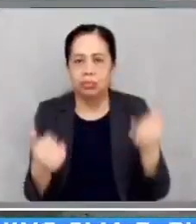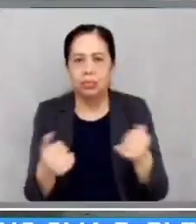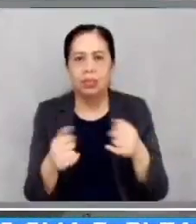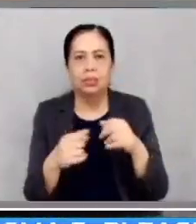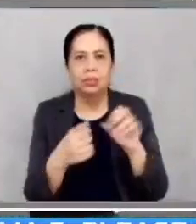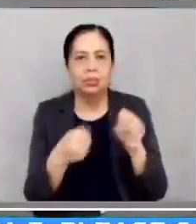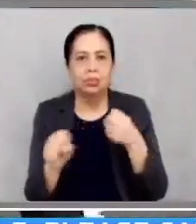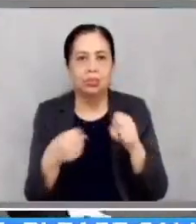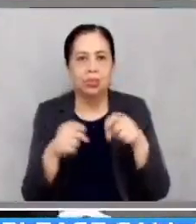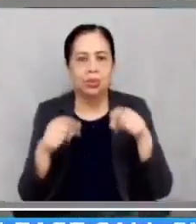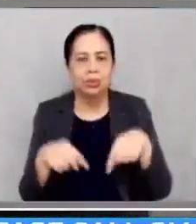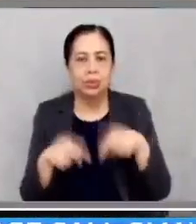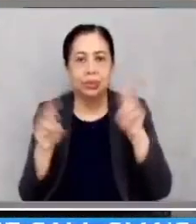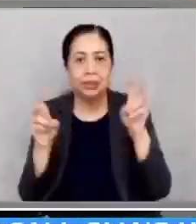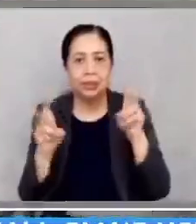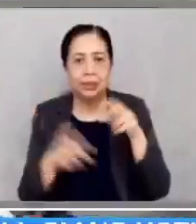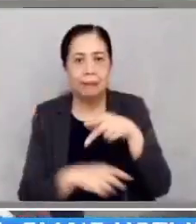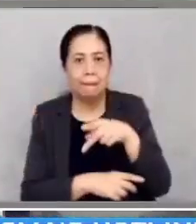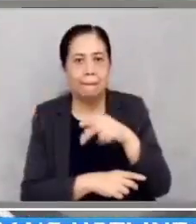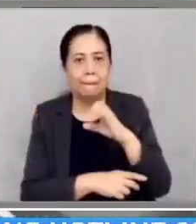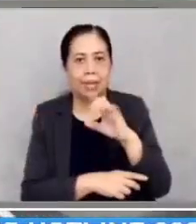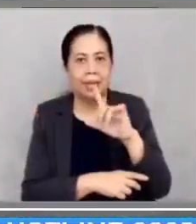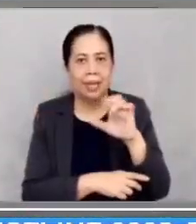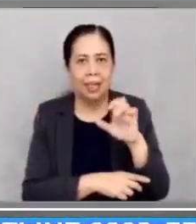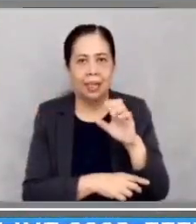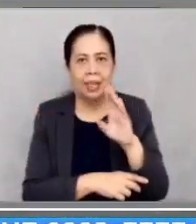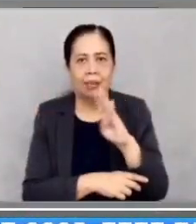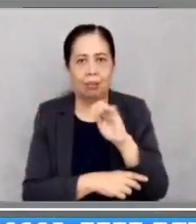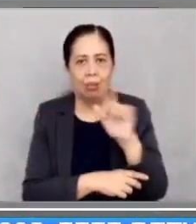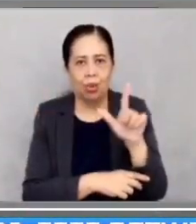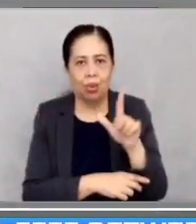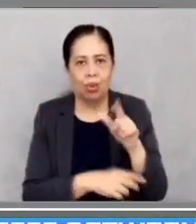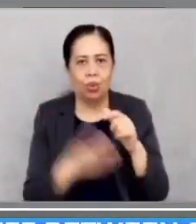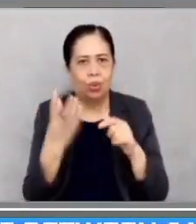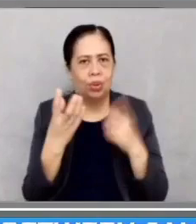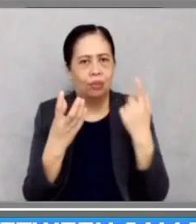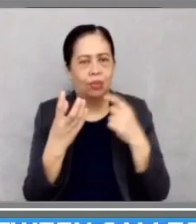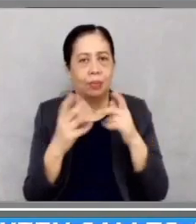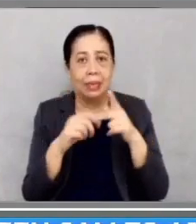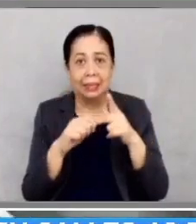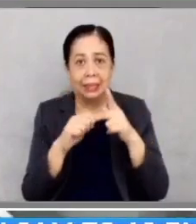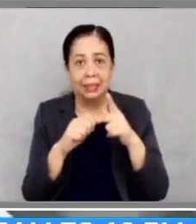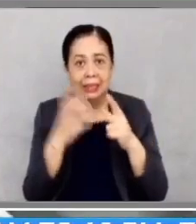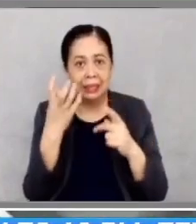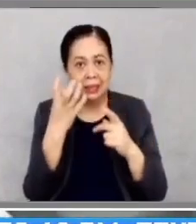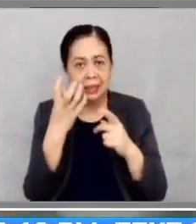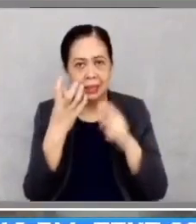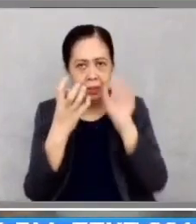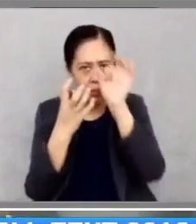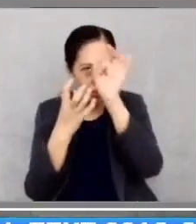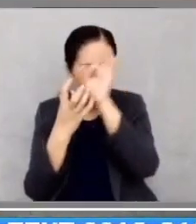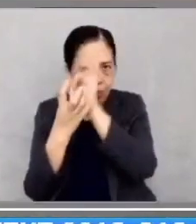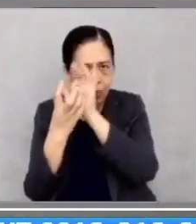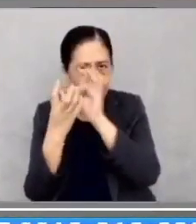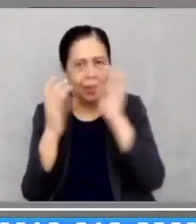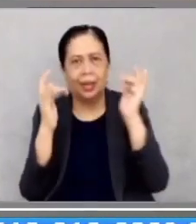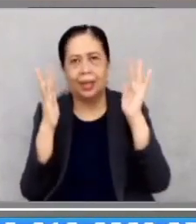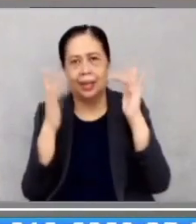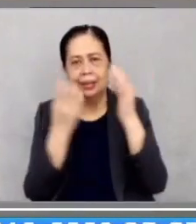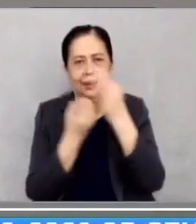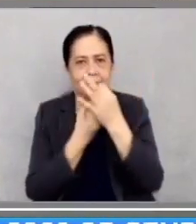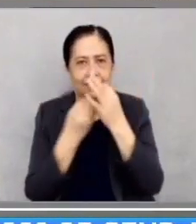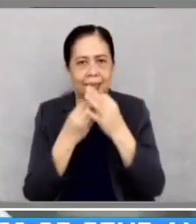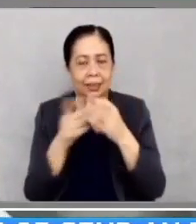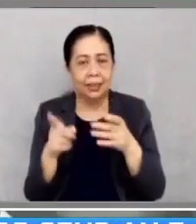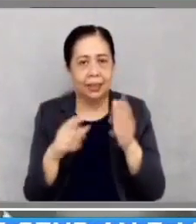Pilipinas, ang pickleball. Ganyan itong bola, gawa sa plastic, tapos may mga butas-butas siya. So magaan lang ito. Pati yung kanyang paddle, gawa